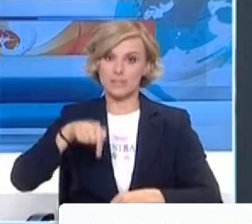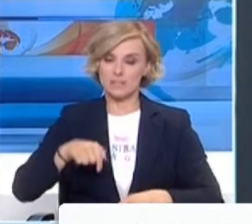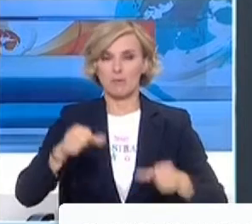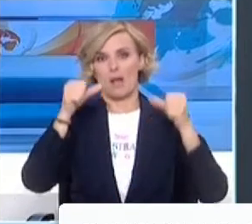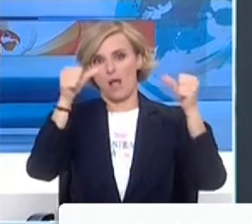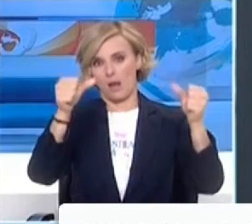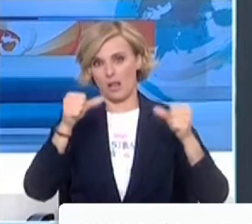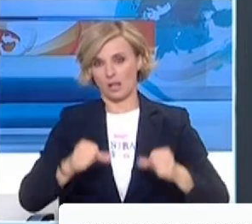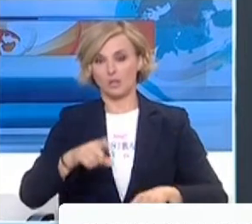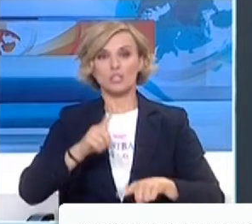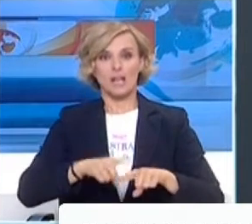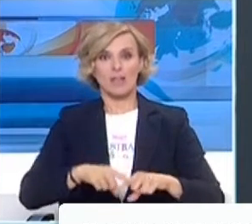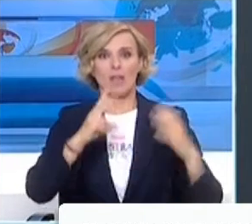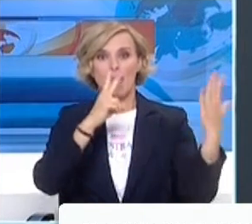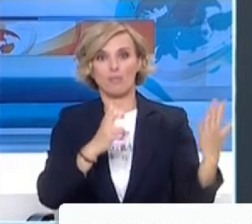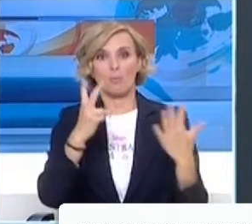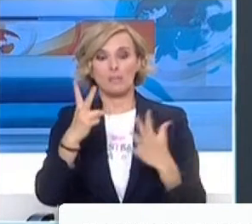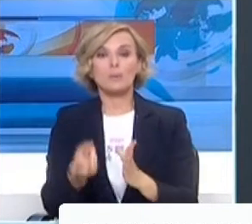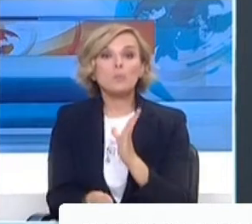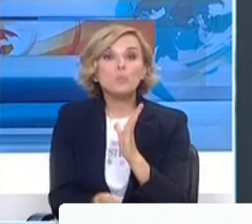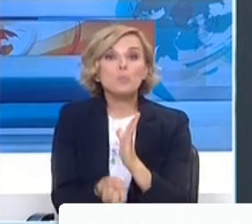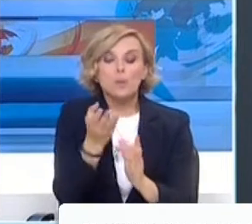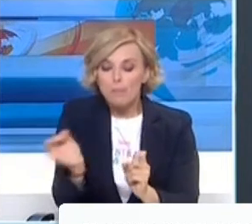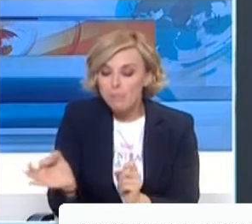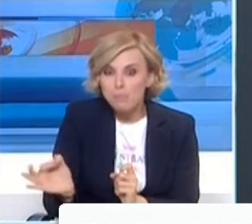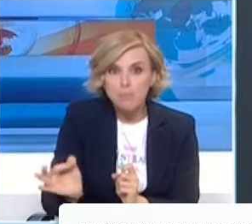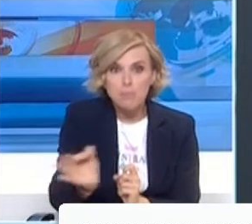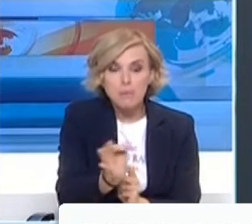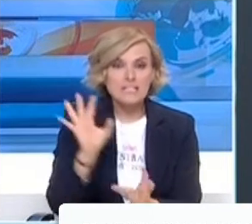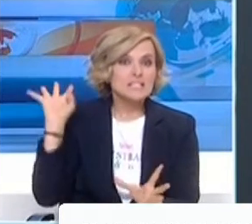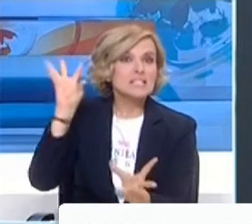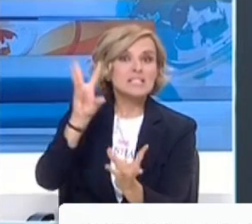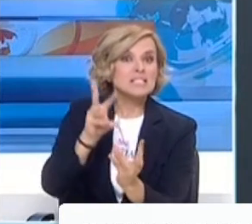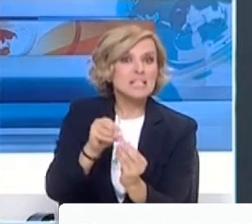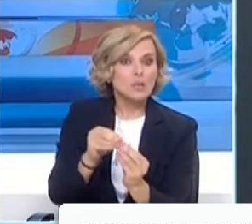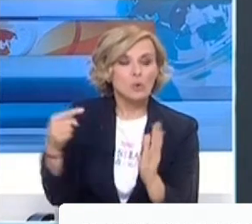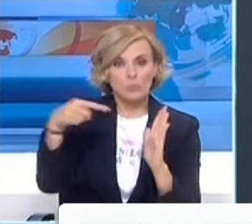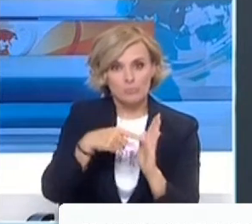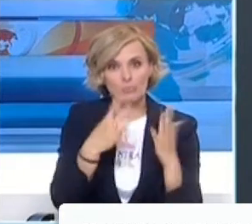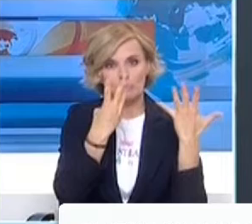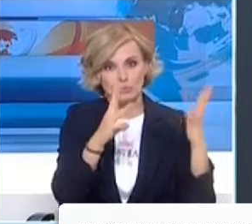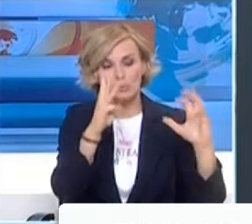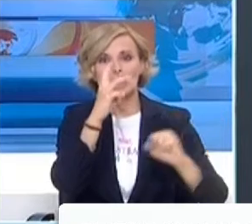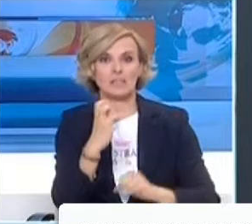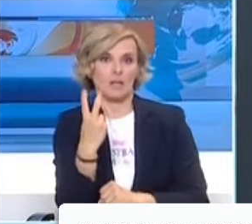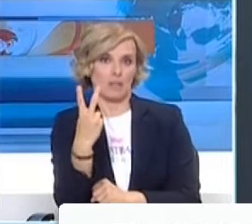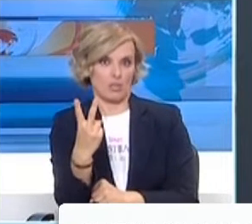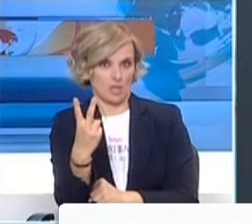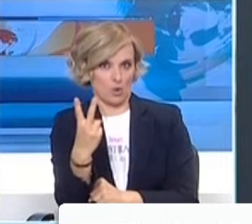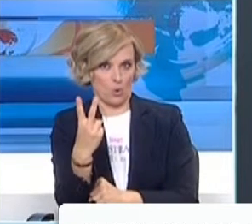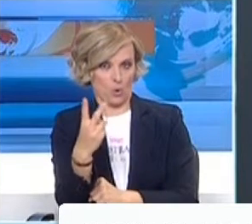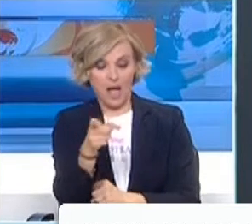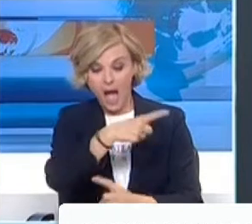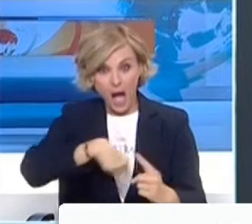ανακοινώνουμε 77 νέα κρούσματα του νέου ιού στη χώρα. Ο συνολικός αριθμός των κρούσματων είναι 1.832, εκ των οποίων